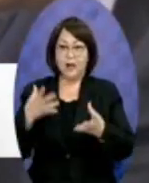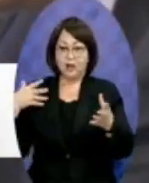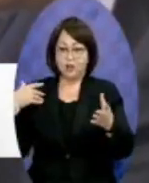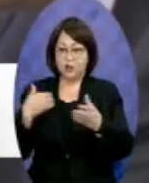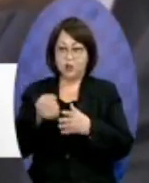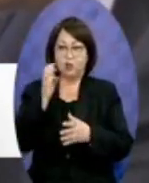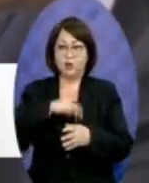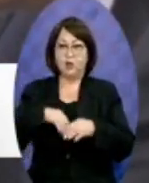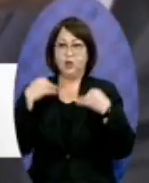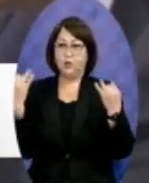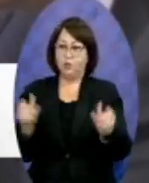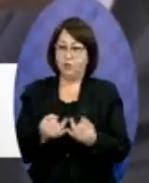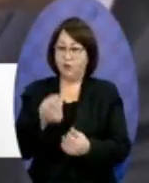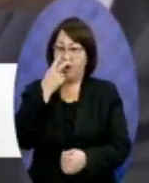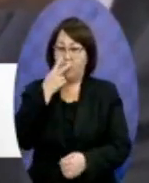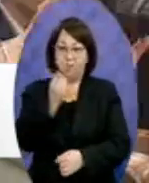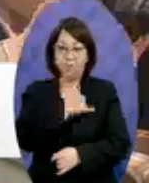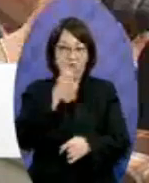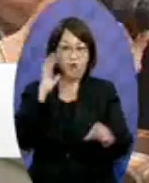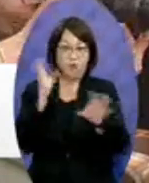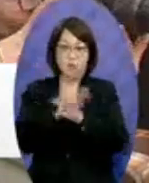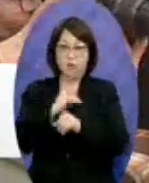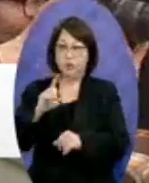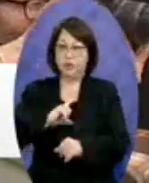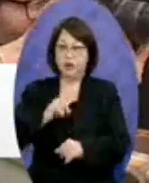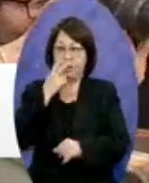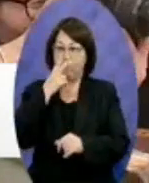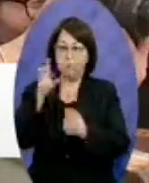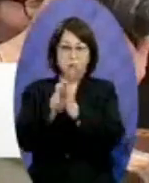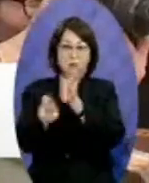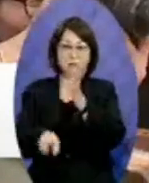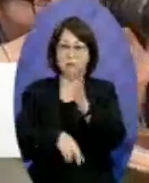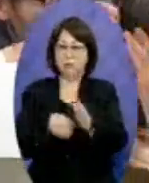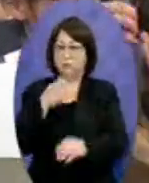удирдах боломжгүй гэж бидний хувьд үзэж байгаа. За мөн одоо таныг